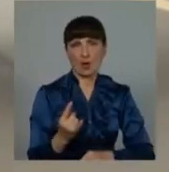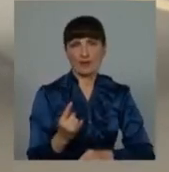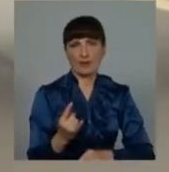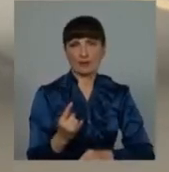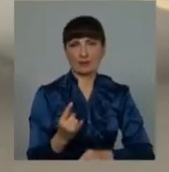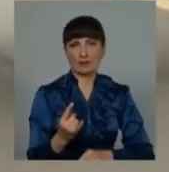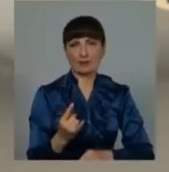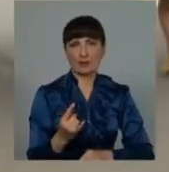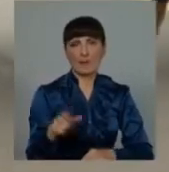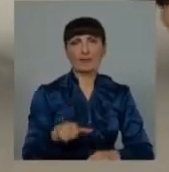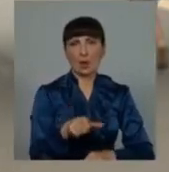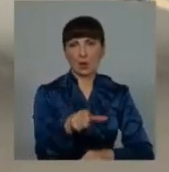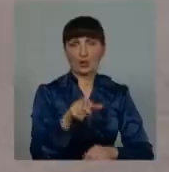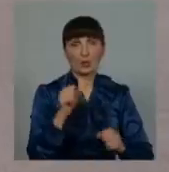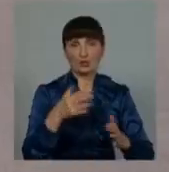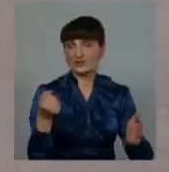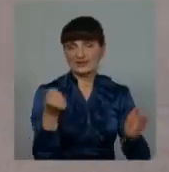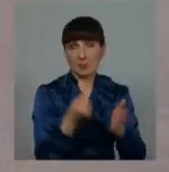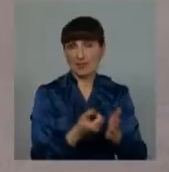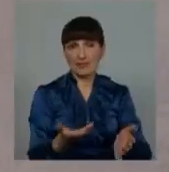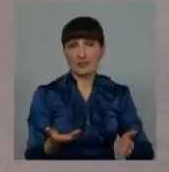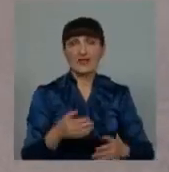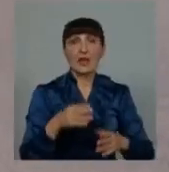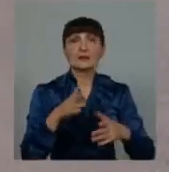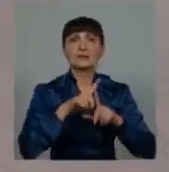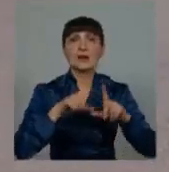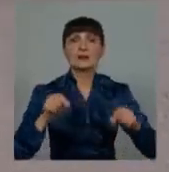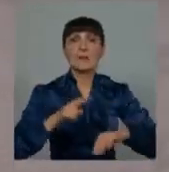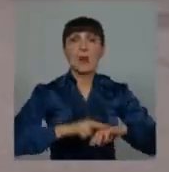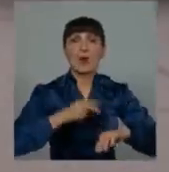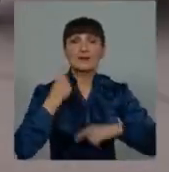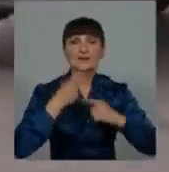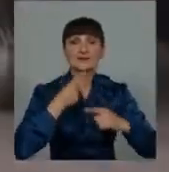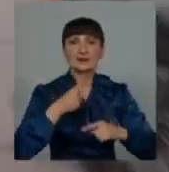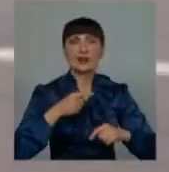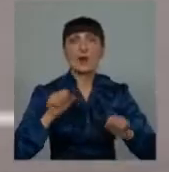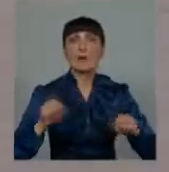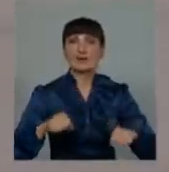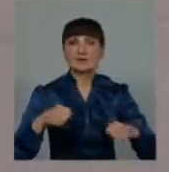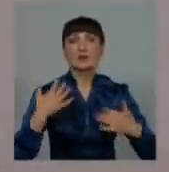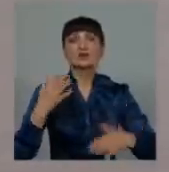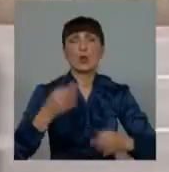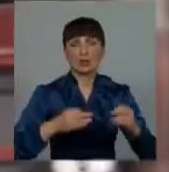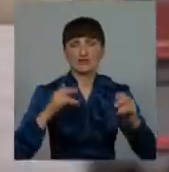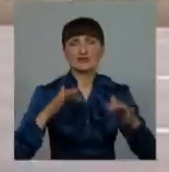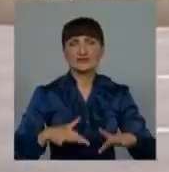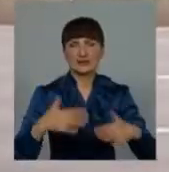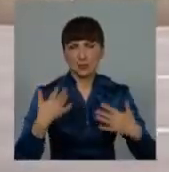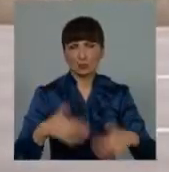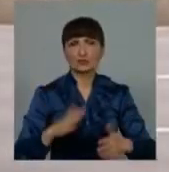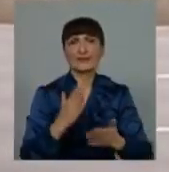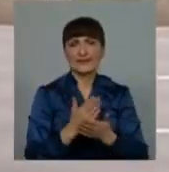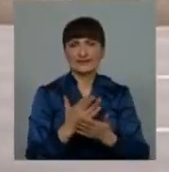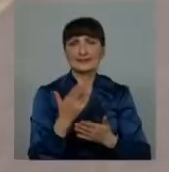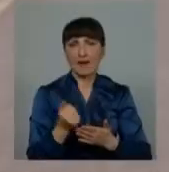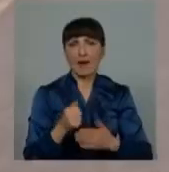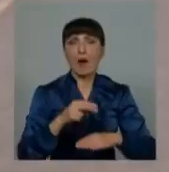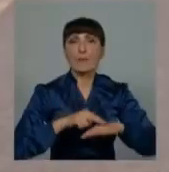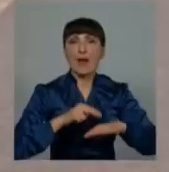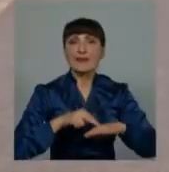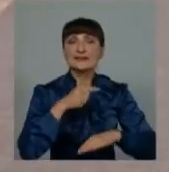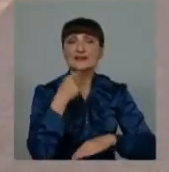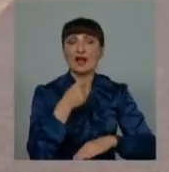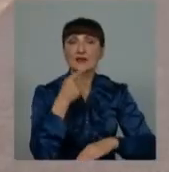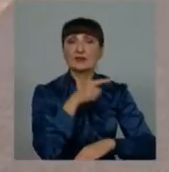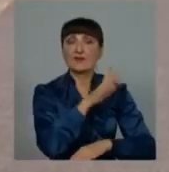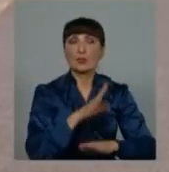Это могут избить. В департаменте полиции заявили, что на мотоциклиста завели уголовное дело. По данным правоохранителей, судить водителя